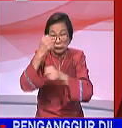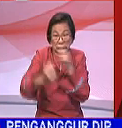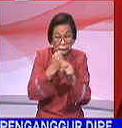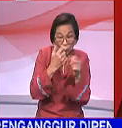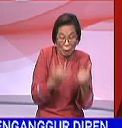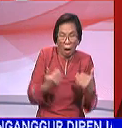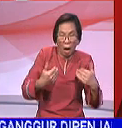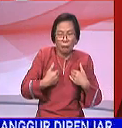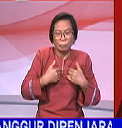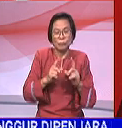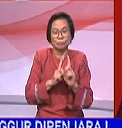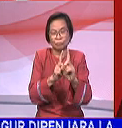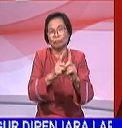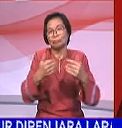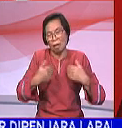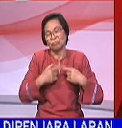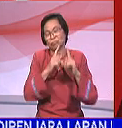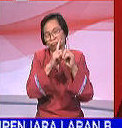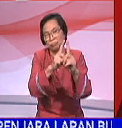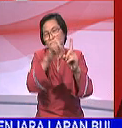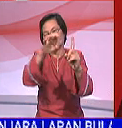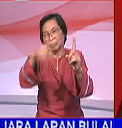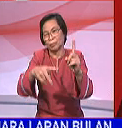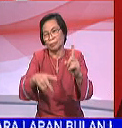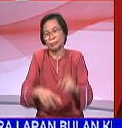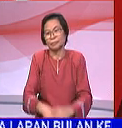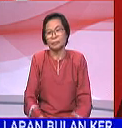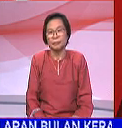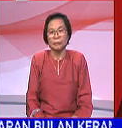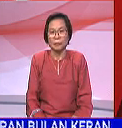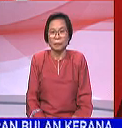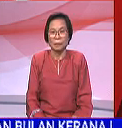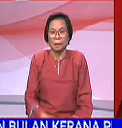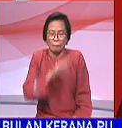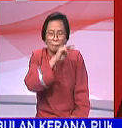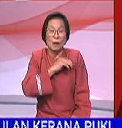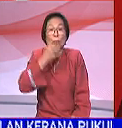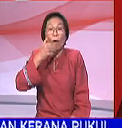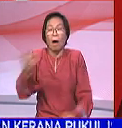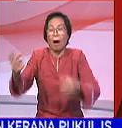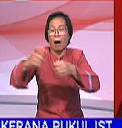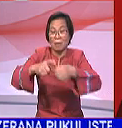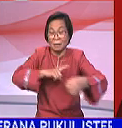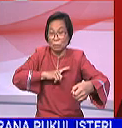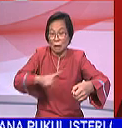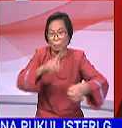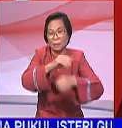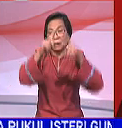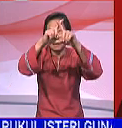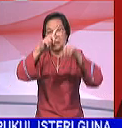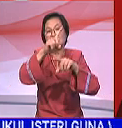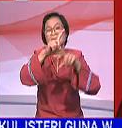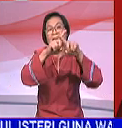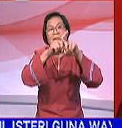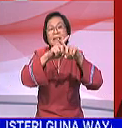ini akan diadakan dengan mematuhi prosedur operasi standar ISO Pico Bisma belas menurut menteri mudah al-wali Islam dan dewan